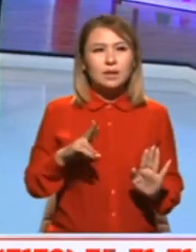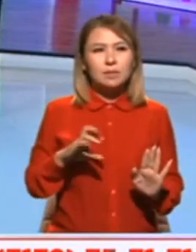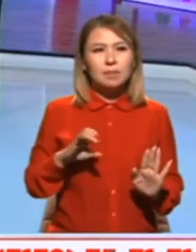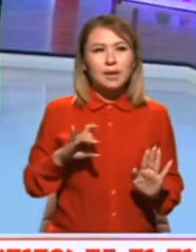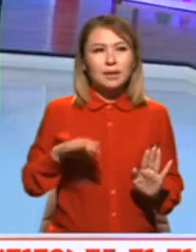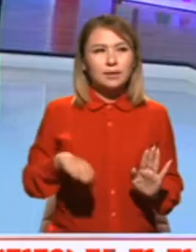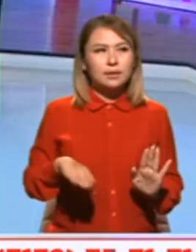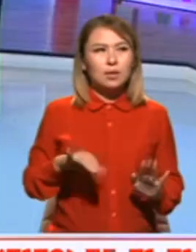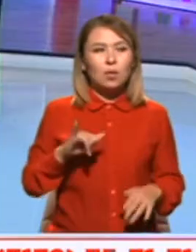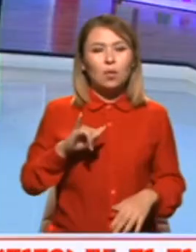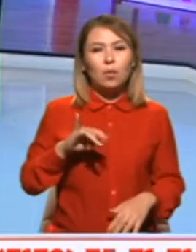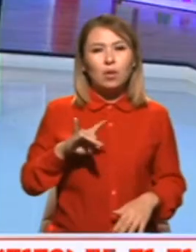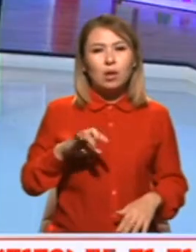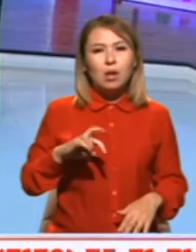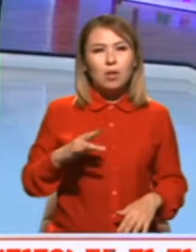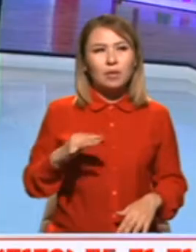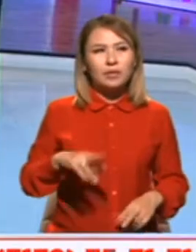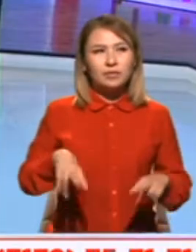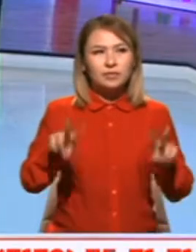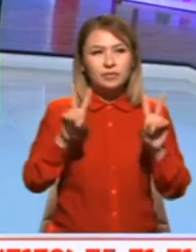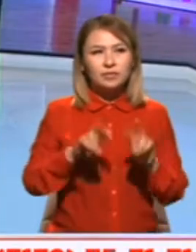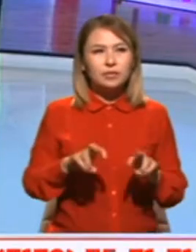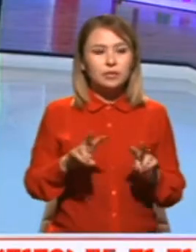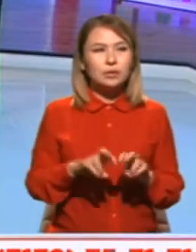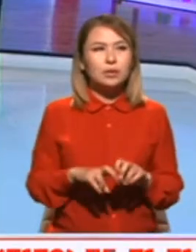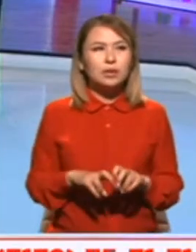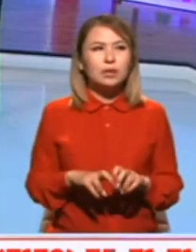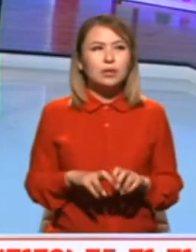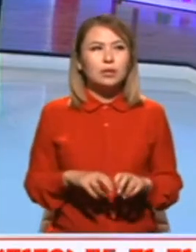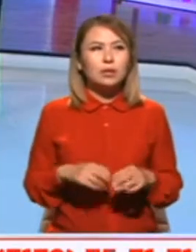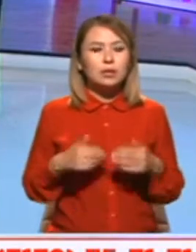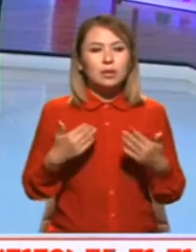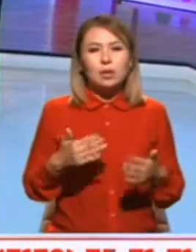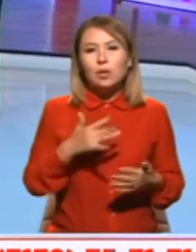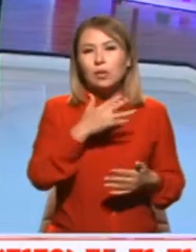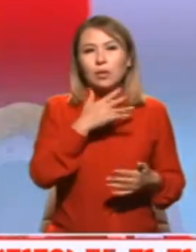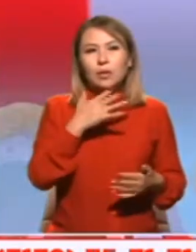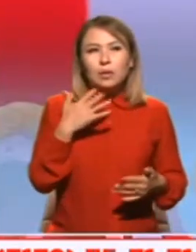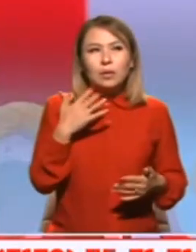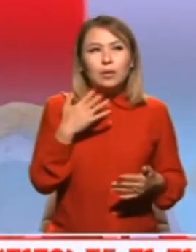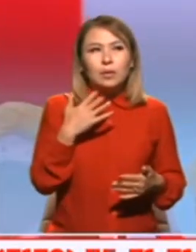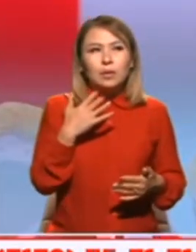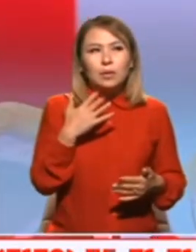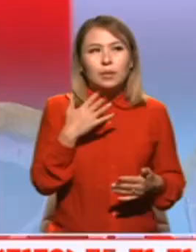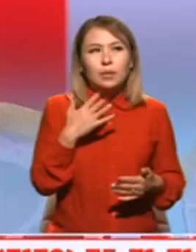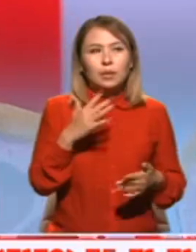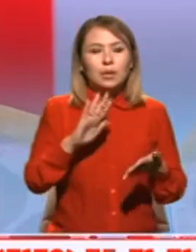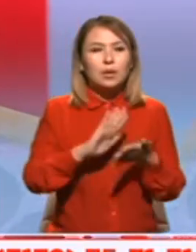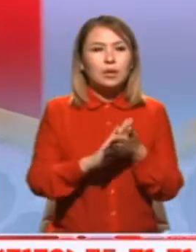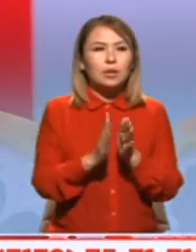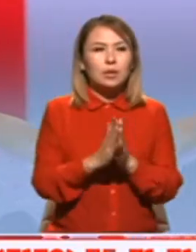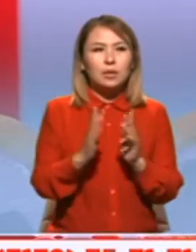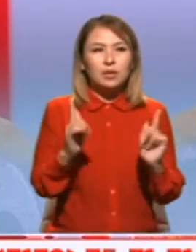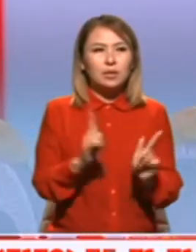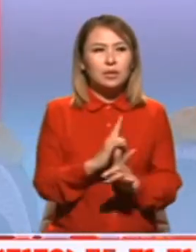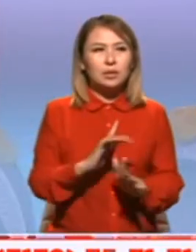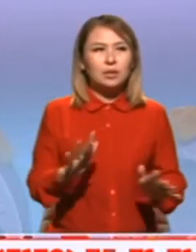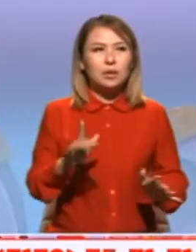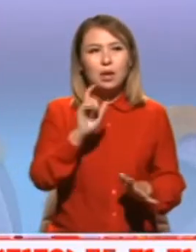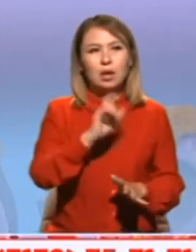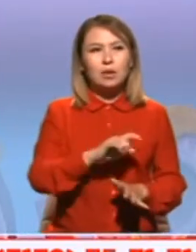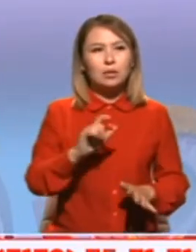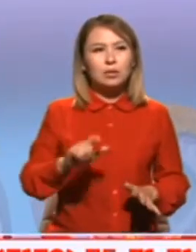деген әдіс бар. Сол әдіс арқылы жасатамыз. Оны көбіне келсе бермейді. Пат